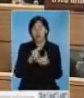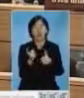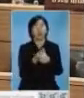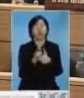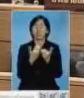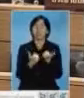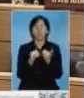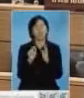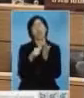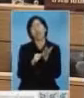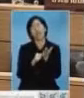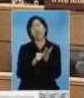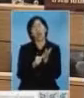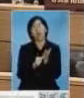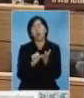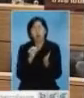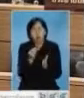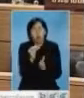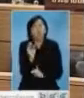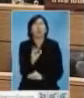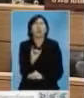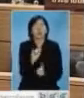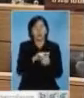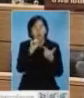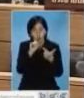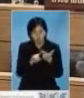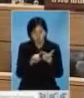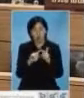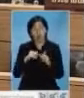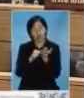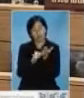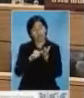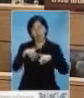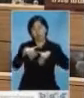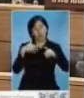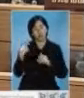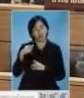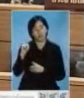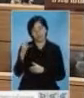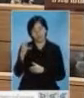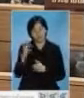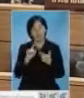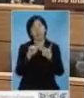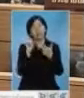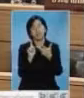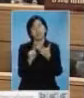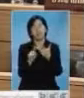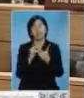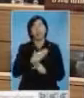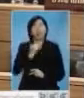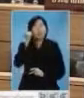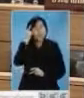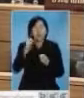วลาที่จะมาแก้สองถ้าท่านแก้ไปแล้วประชาชนไม่ได้ประโยชน์และสามผ